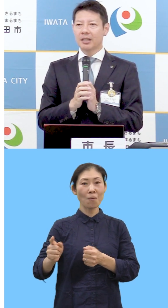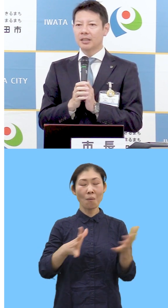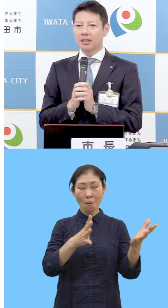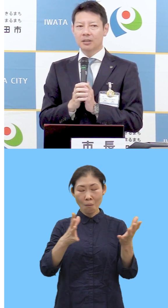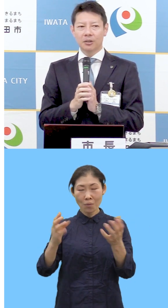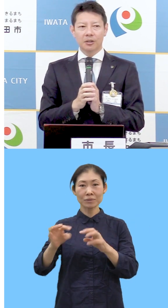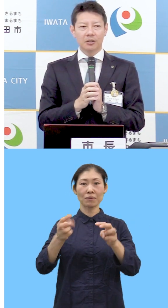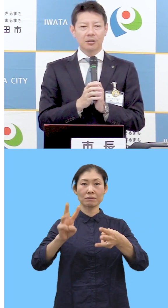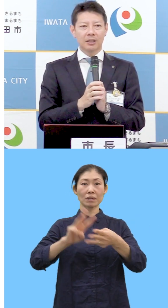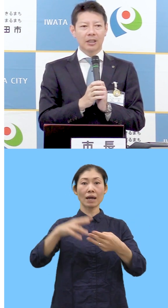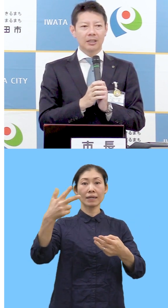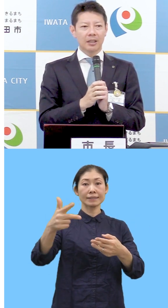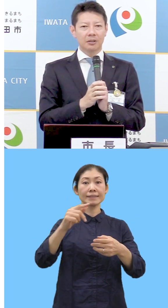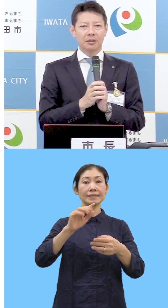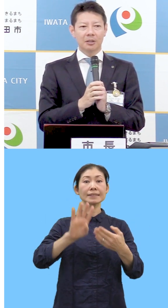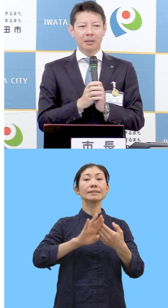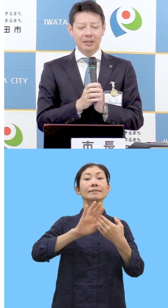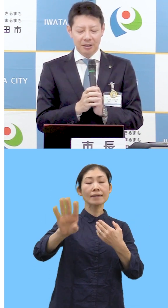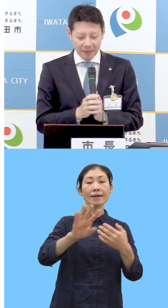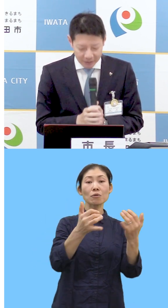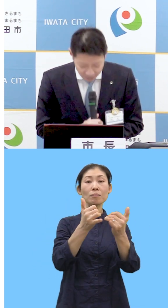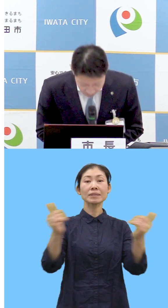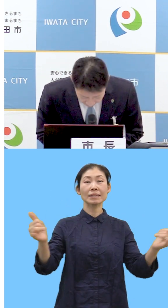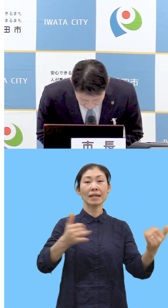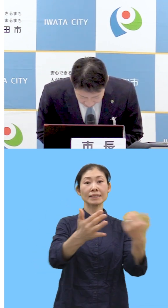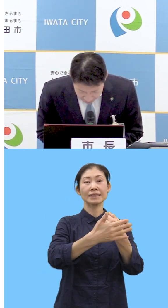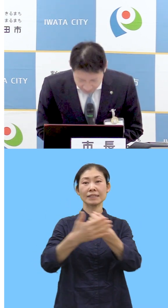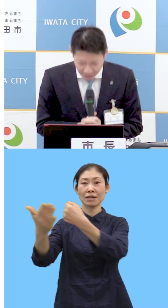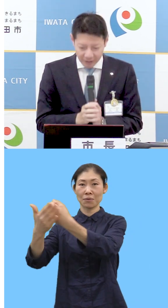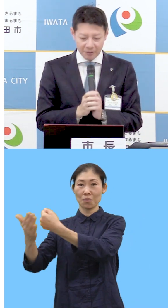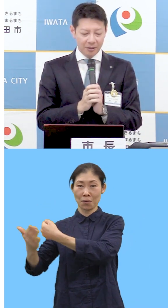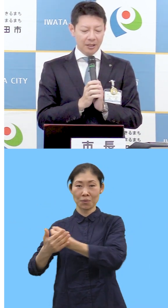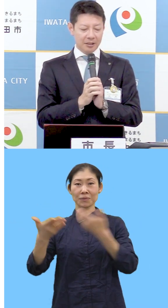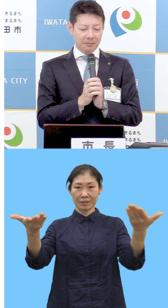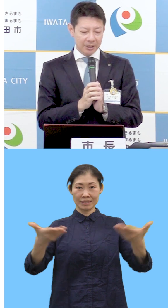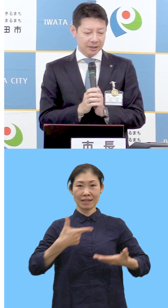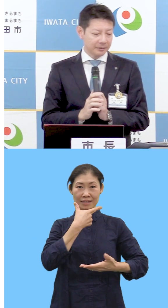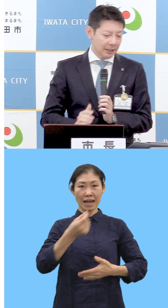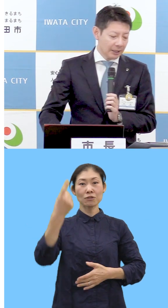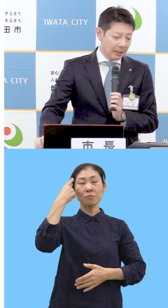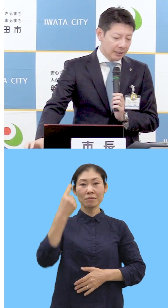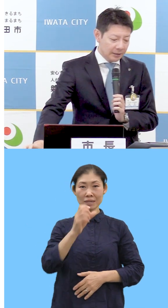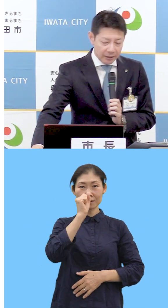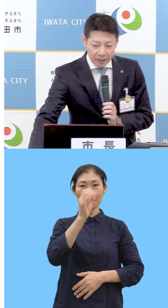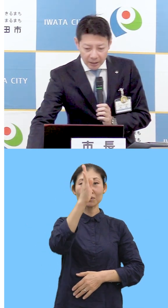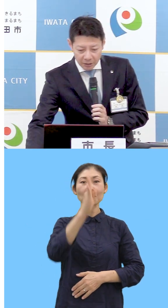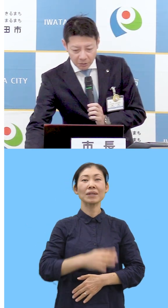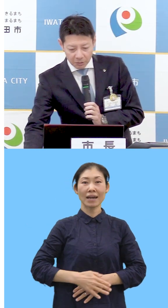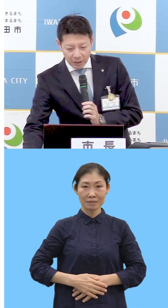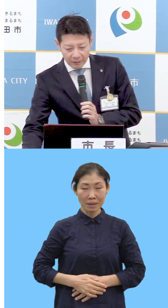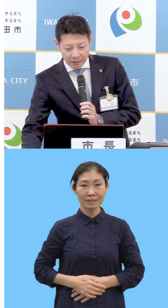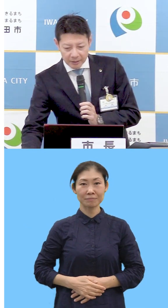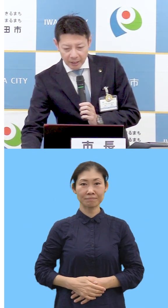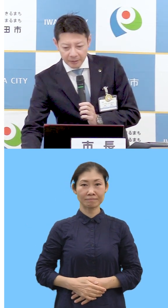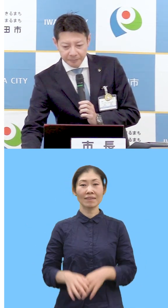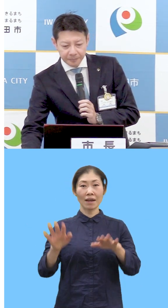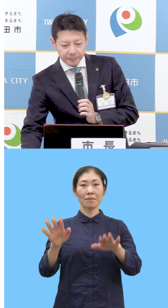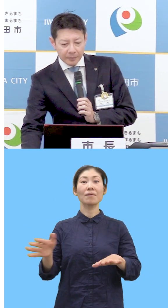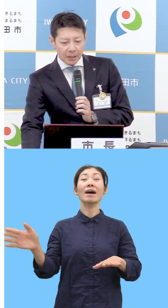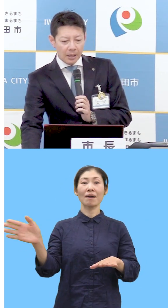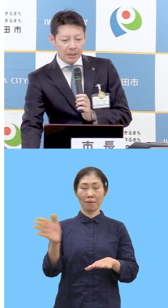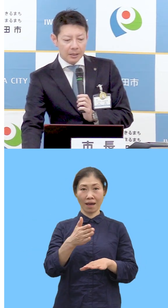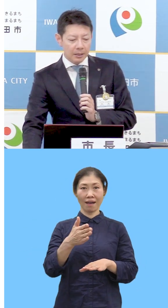の皆さんにご協力をいただきたいというふうに思いますので、皆さんどうぞよろしくお願いをいたします。さて、ここからはです